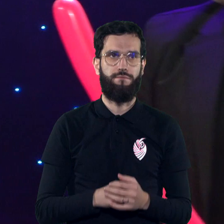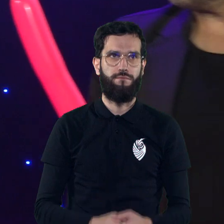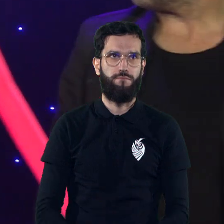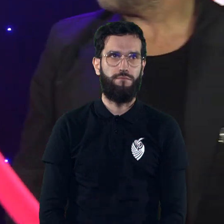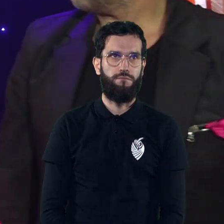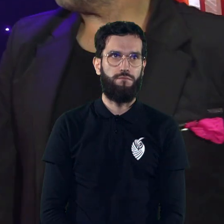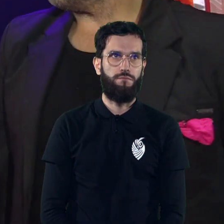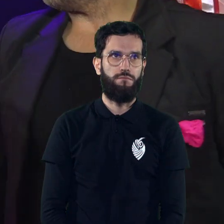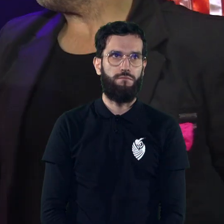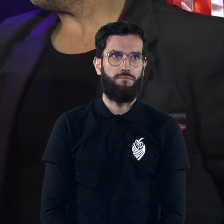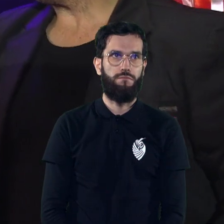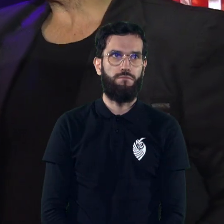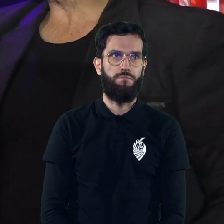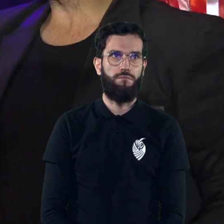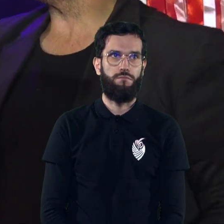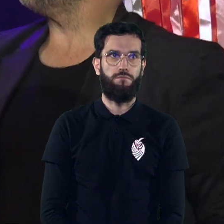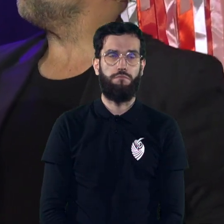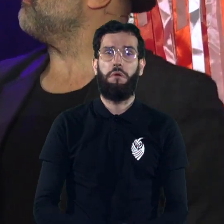úplne bez trápenia, bez všetkého. Aha.